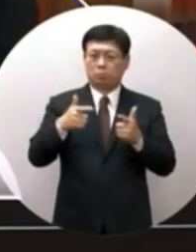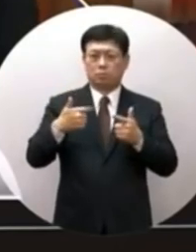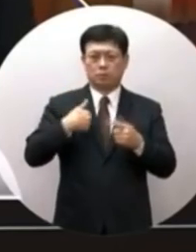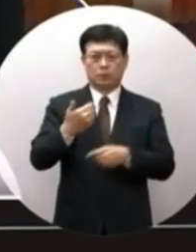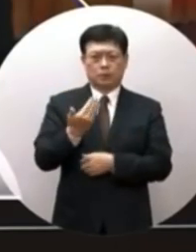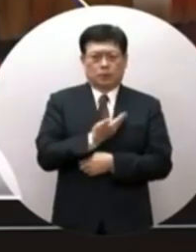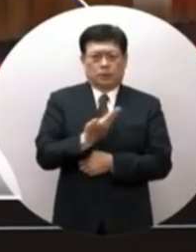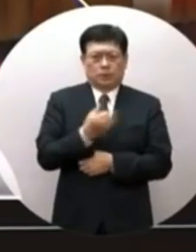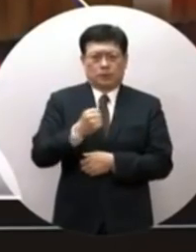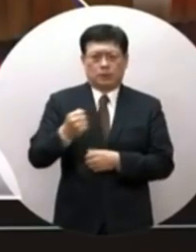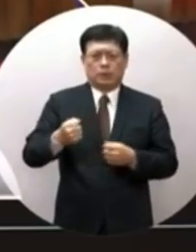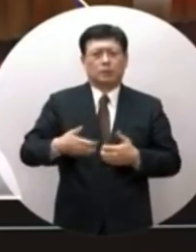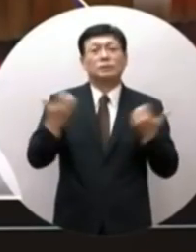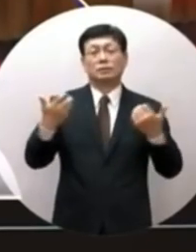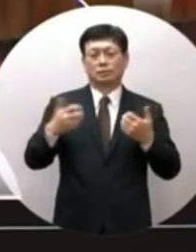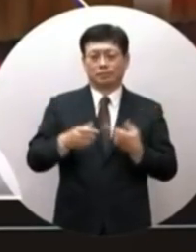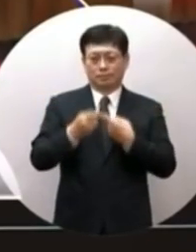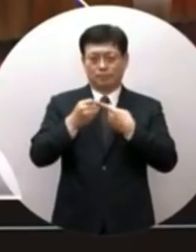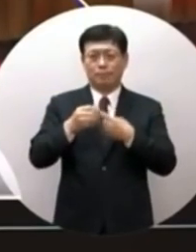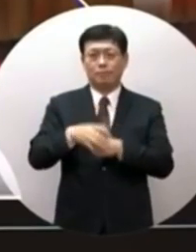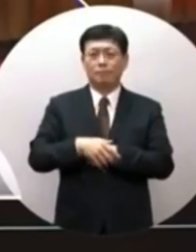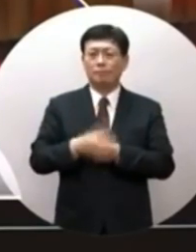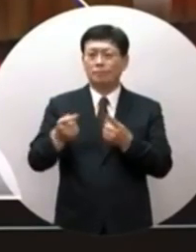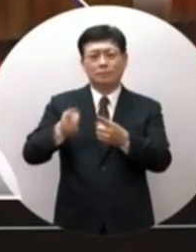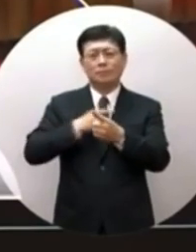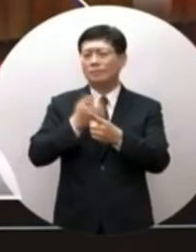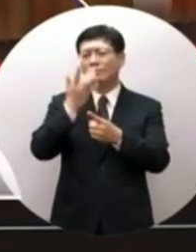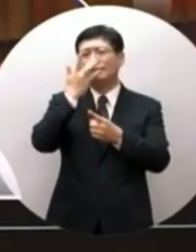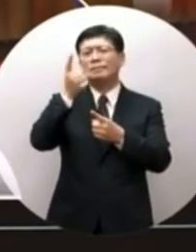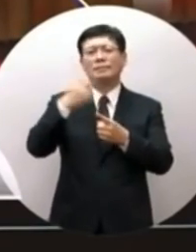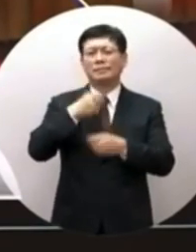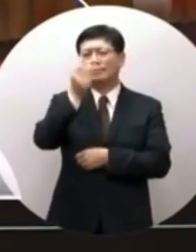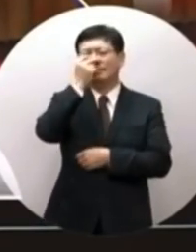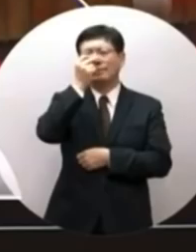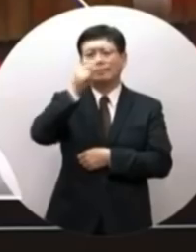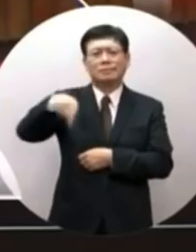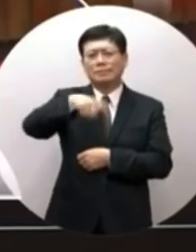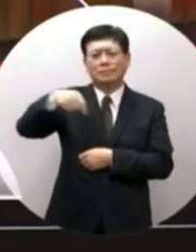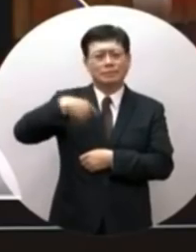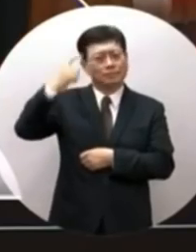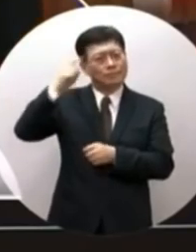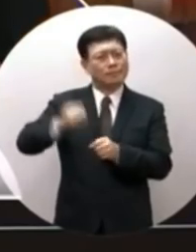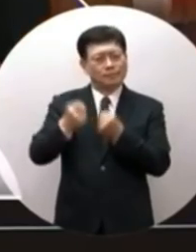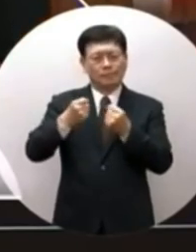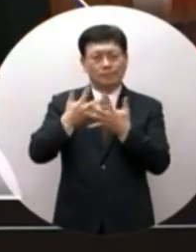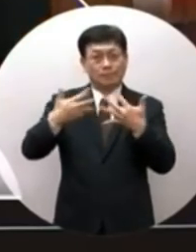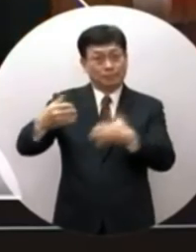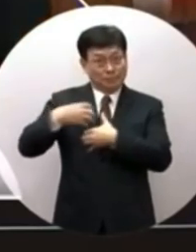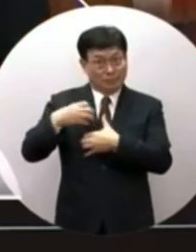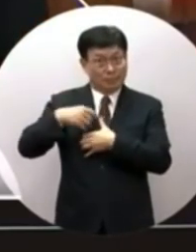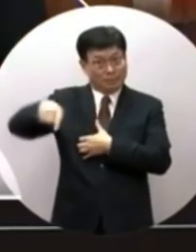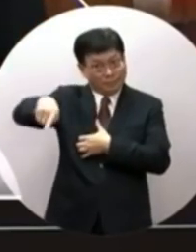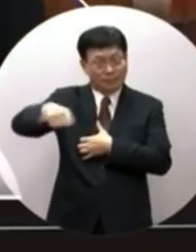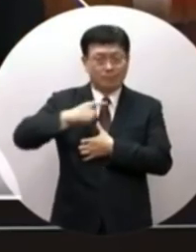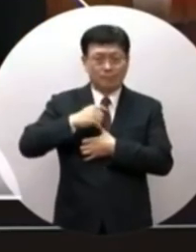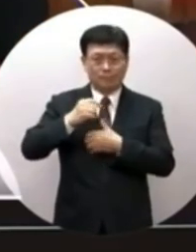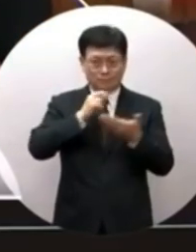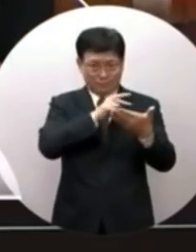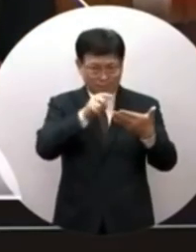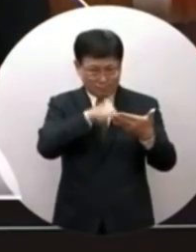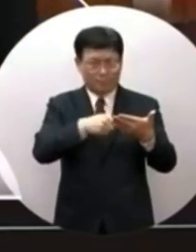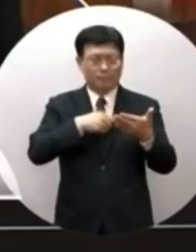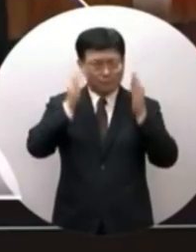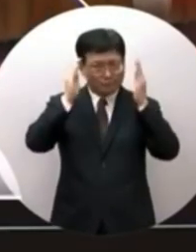想愈气。第一，遐不知天高天高地厚，脑残万钧，好好啊，夸下文